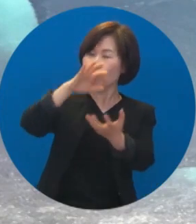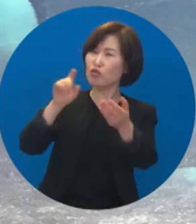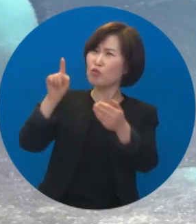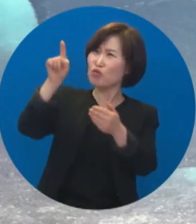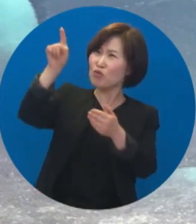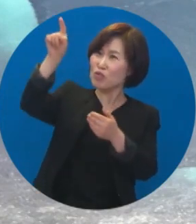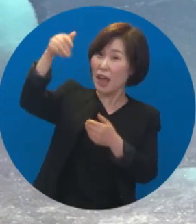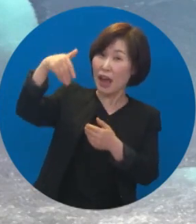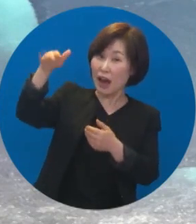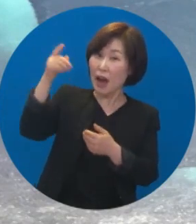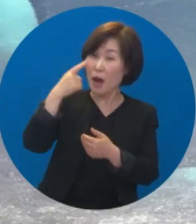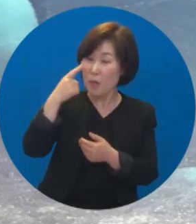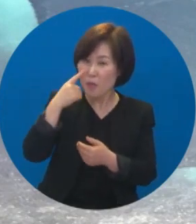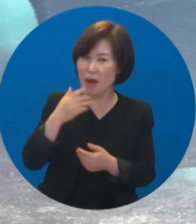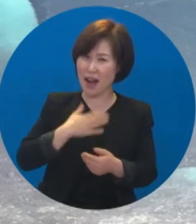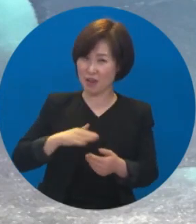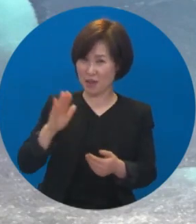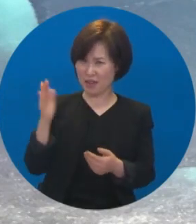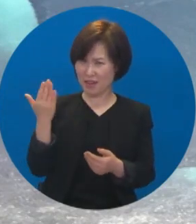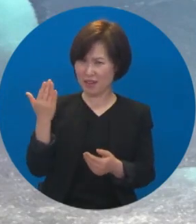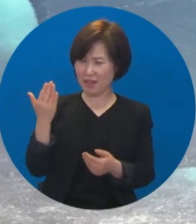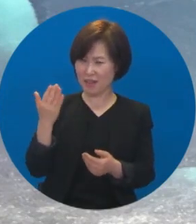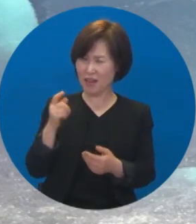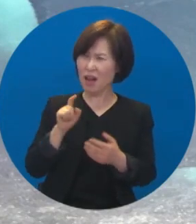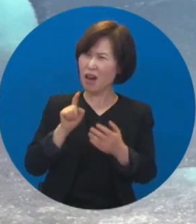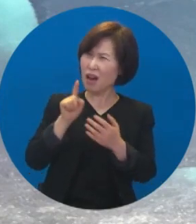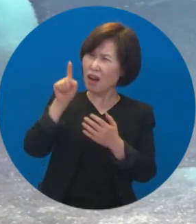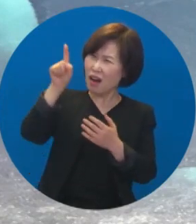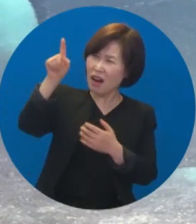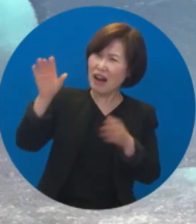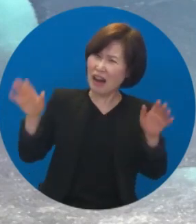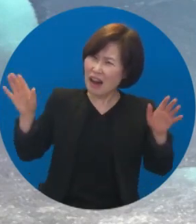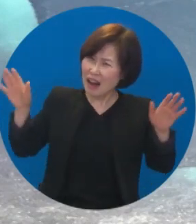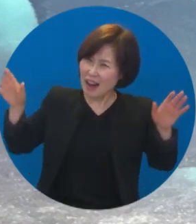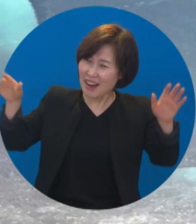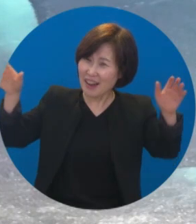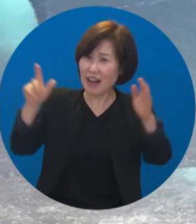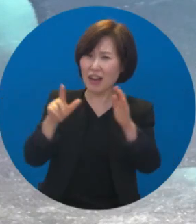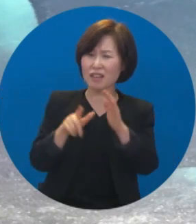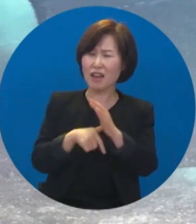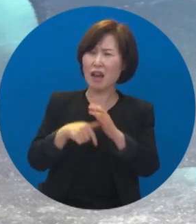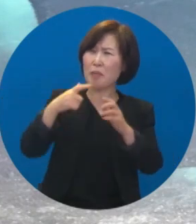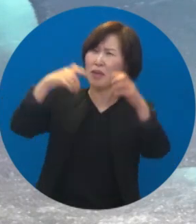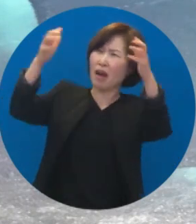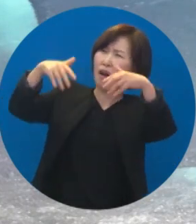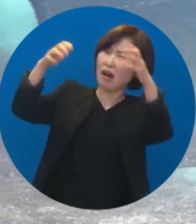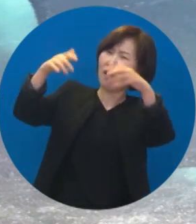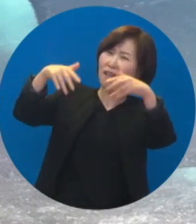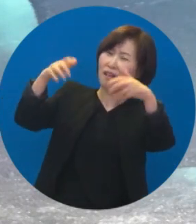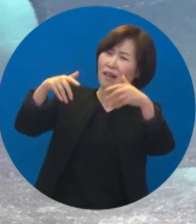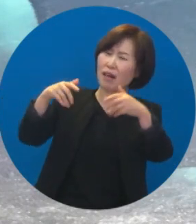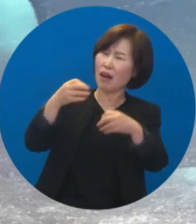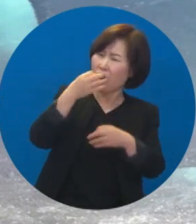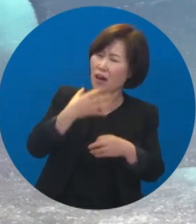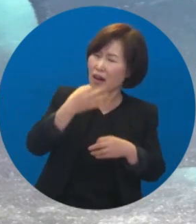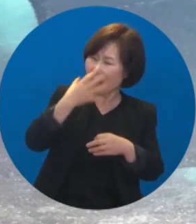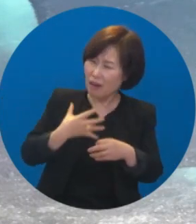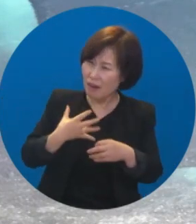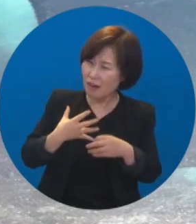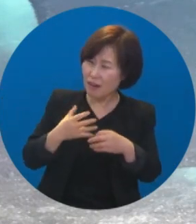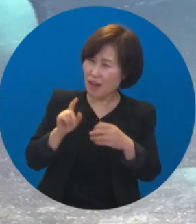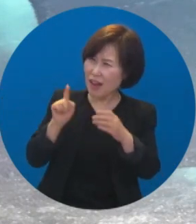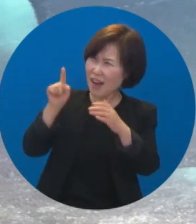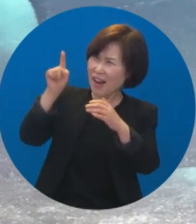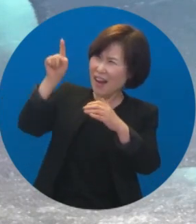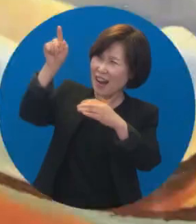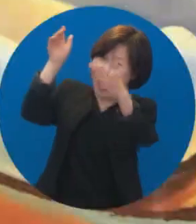구름으로 막 갔는데요. 비바람이 몰아치고 폭풍우가 너무 몰아쳐서 포기하고 싶을 그때쯤 구름을 뚫고 올라가서 반짝이가 본